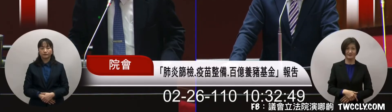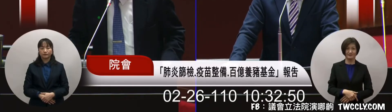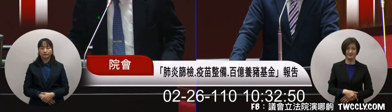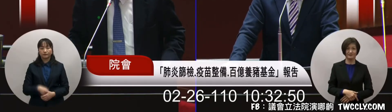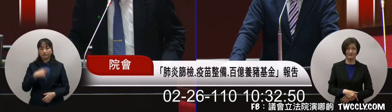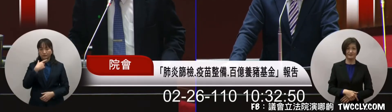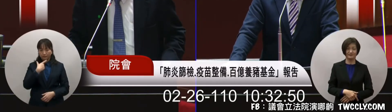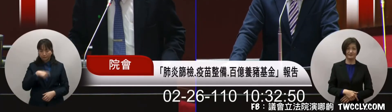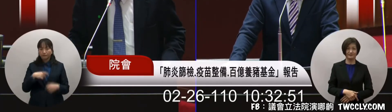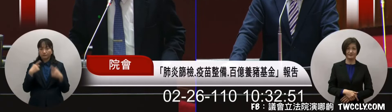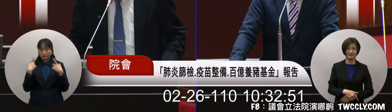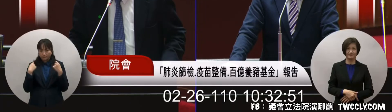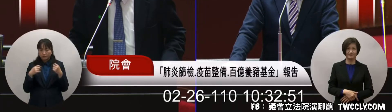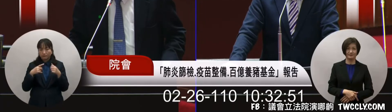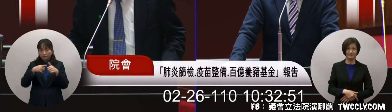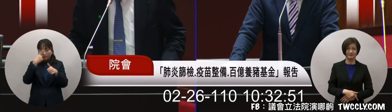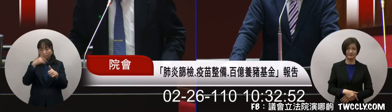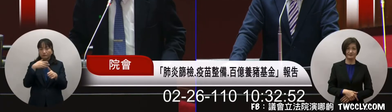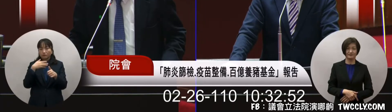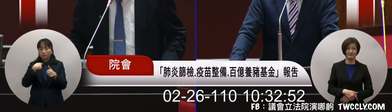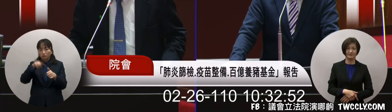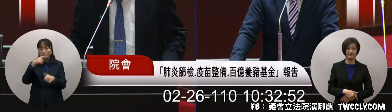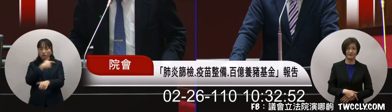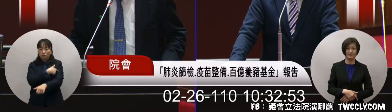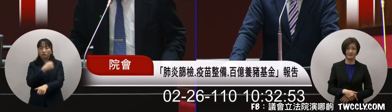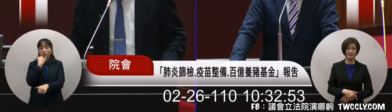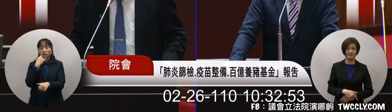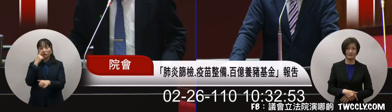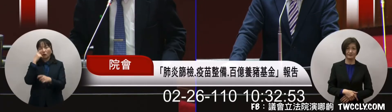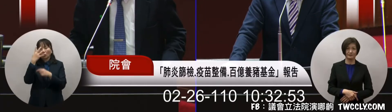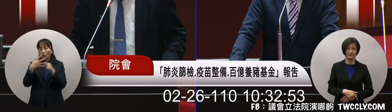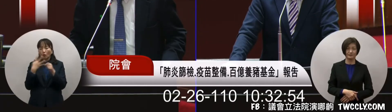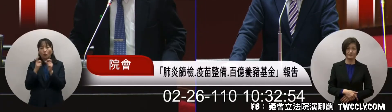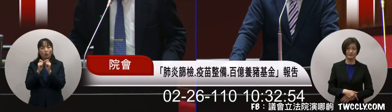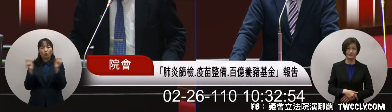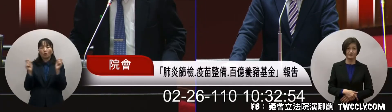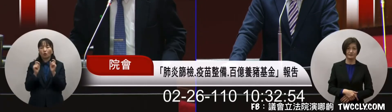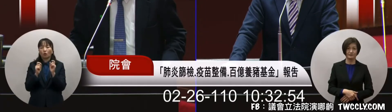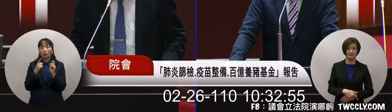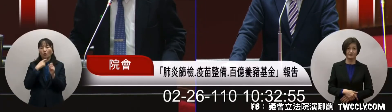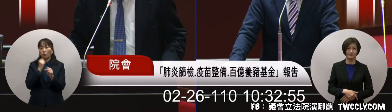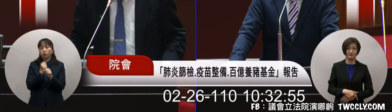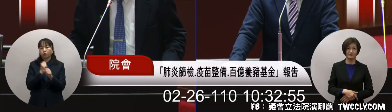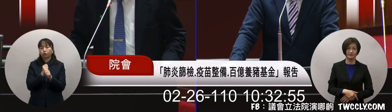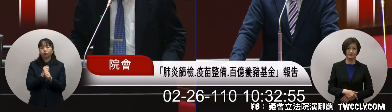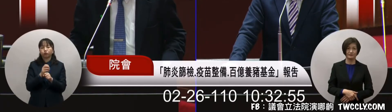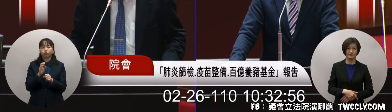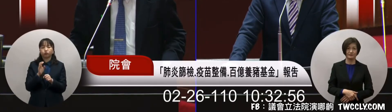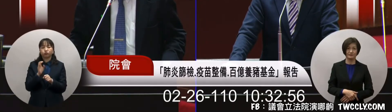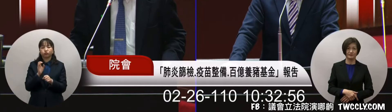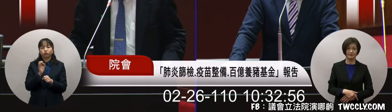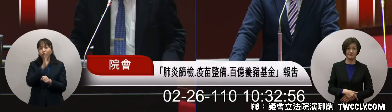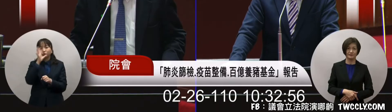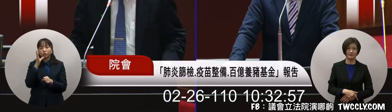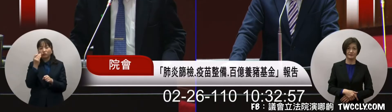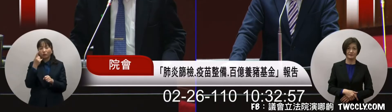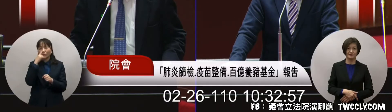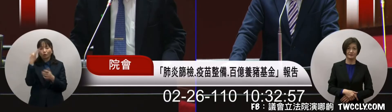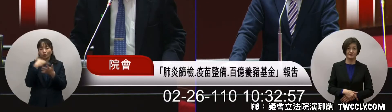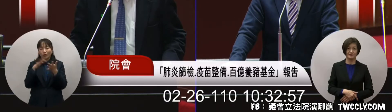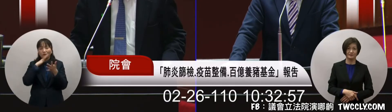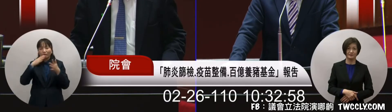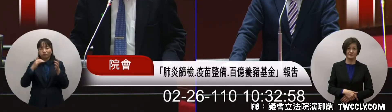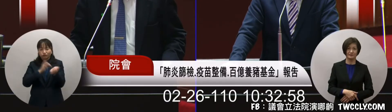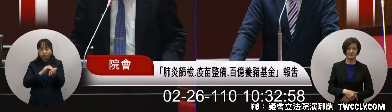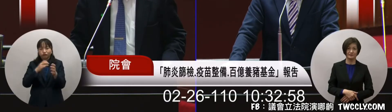因为我本来也可以在第一了，但我已经长期已经四年多没有职业了哈，所以不能算是第一线的医护